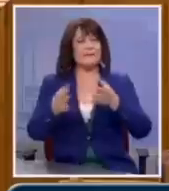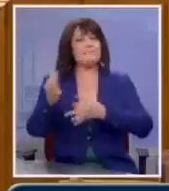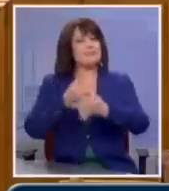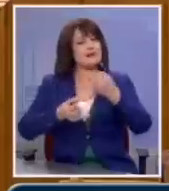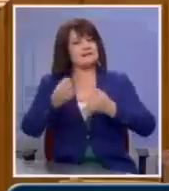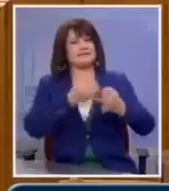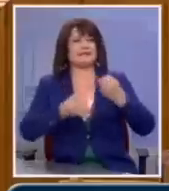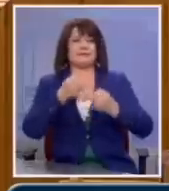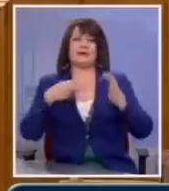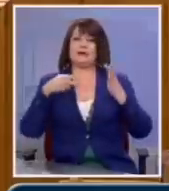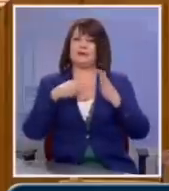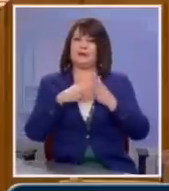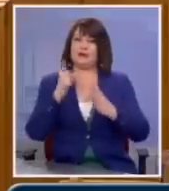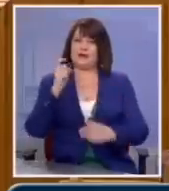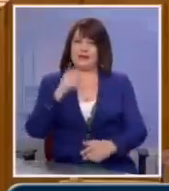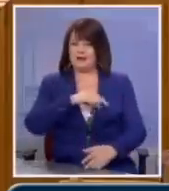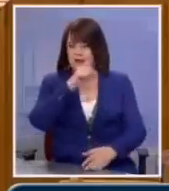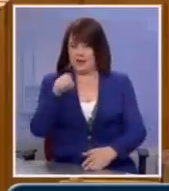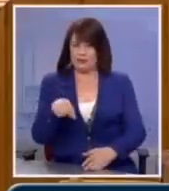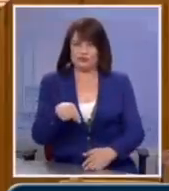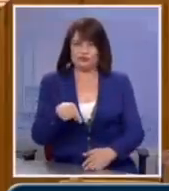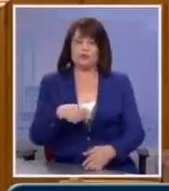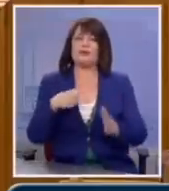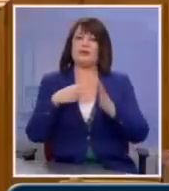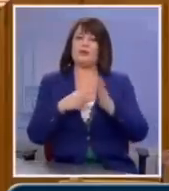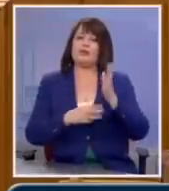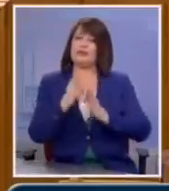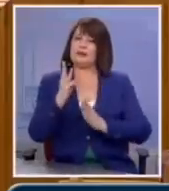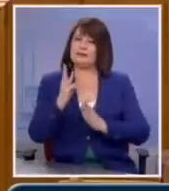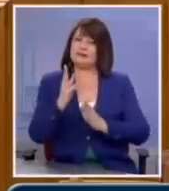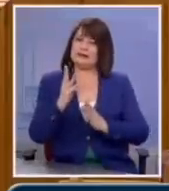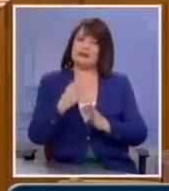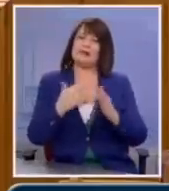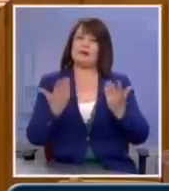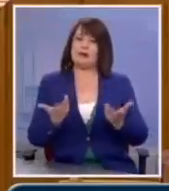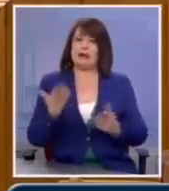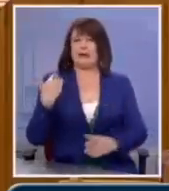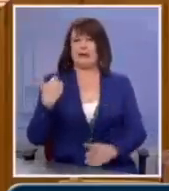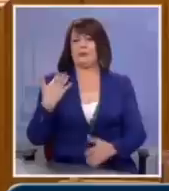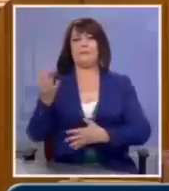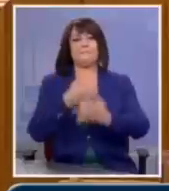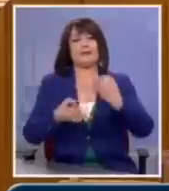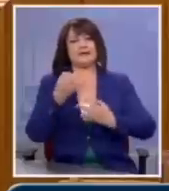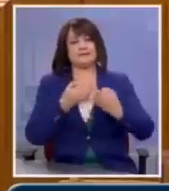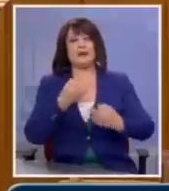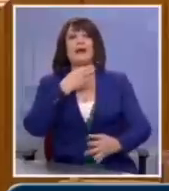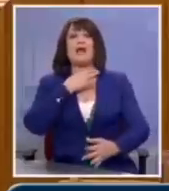μιλήσει από το 2010, από το 2013 αλλά και πρόσφατα γύρω από την